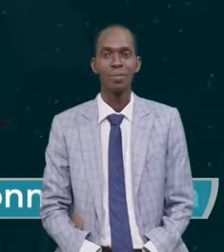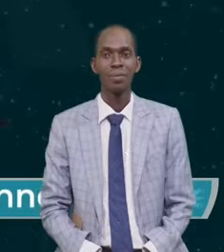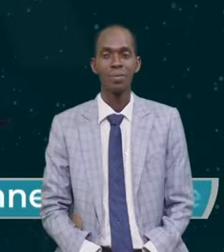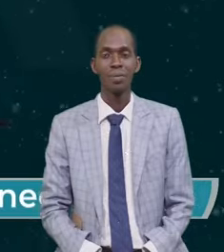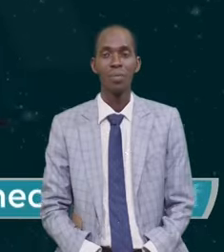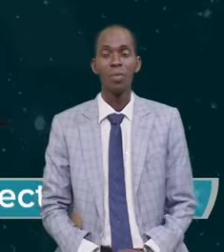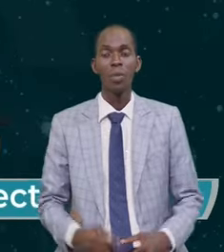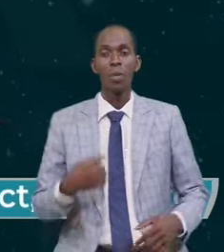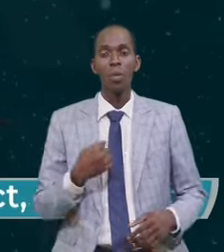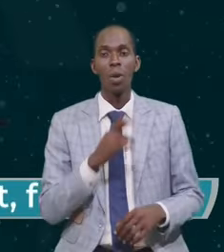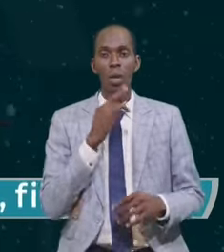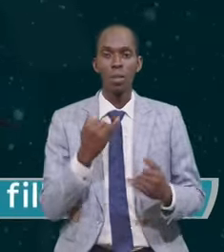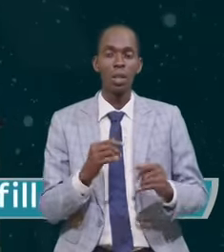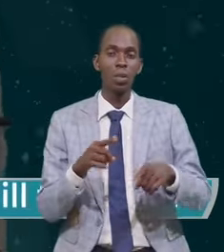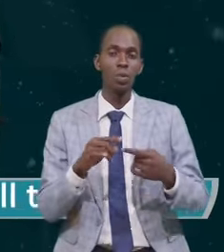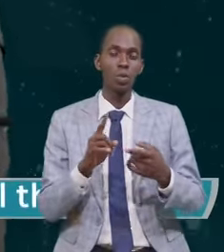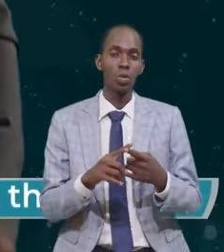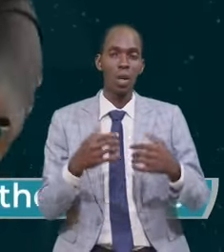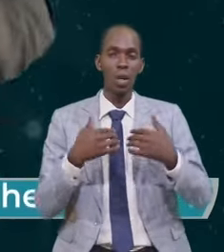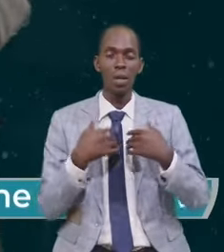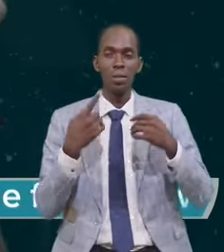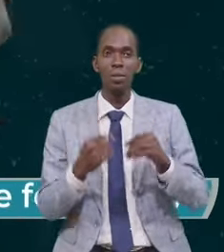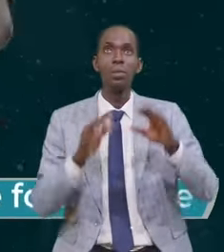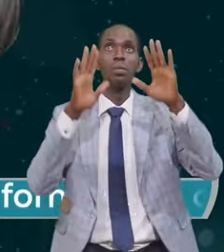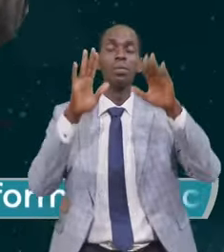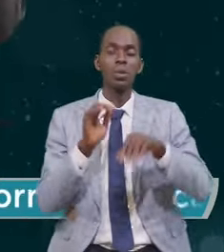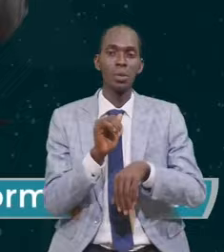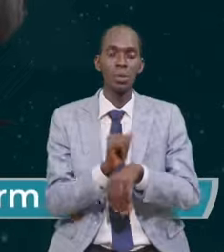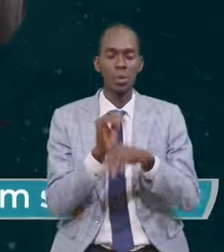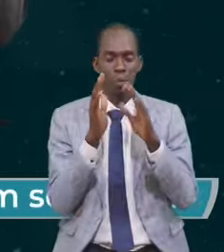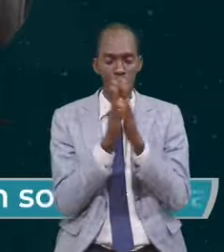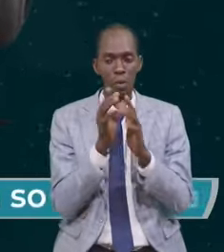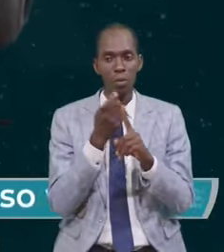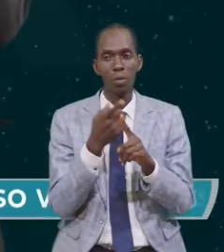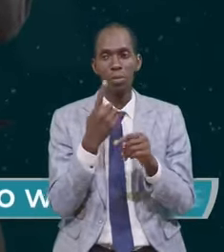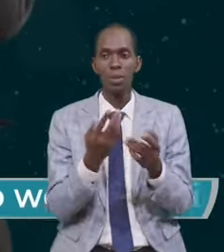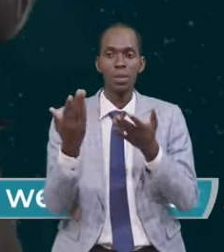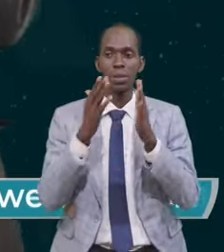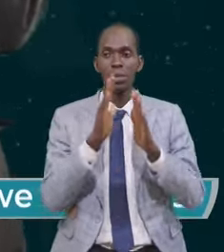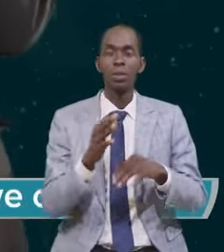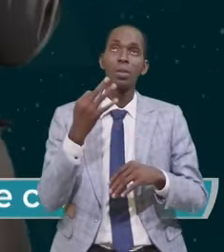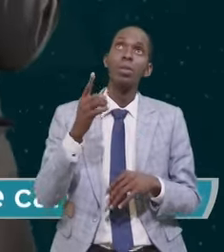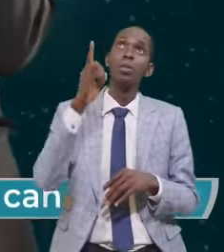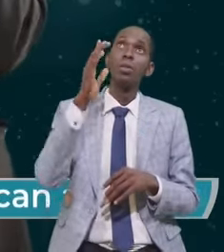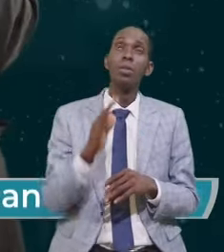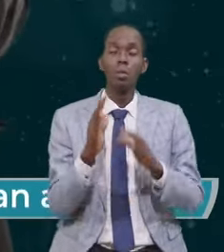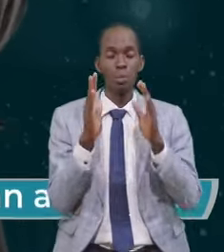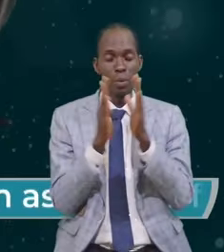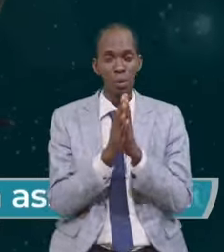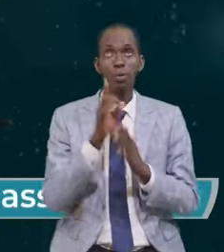We are now going to have the miracle prayer from the servant of God. Believe God now for your